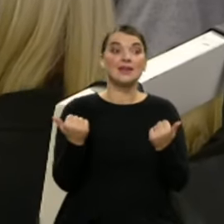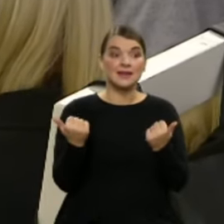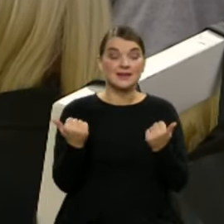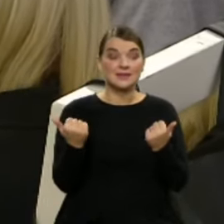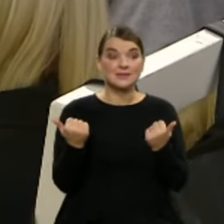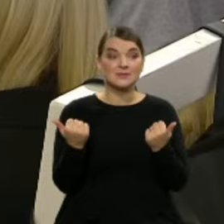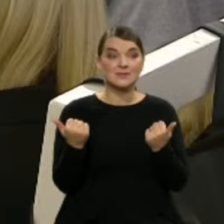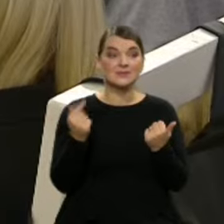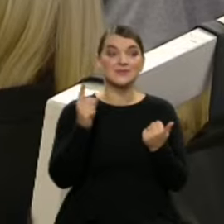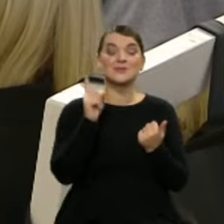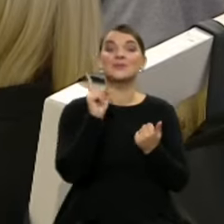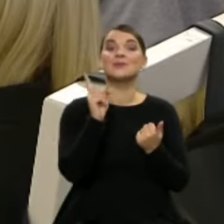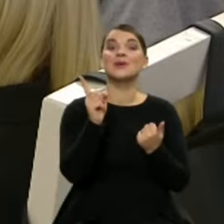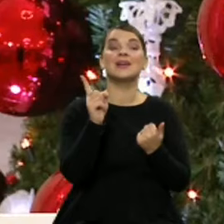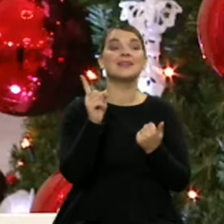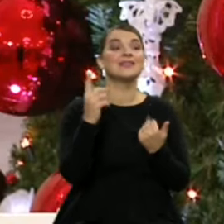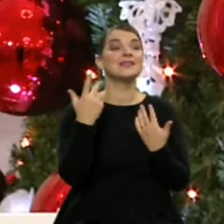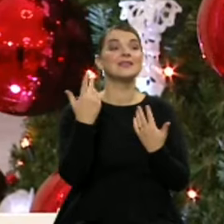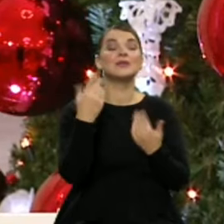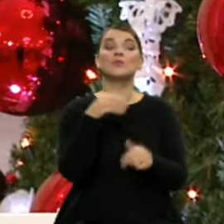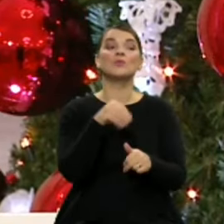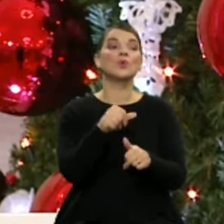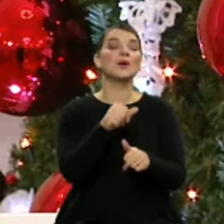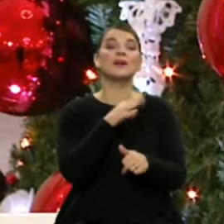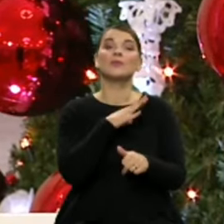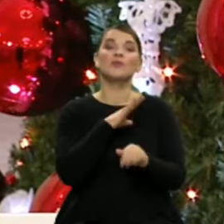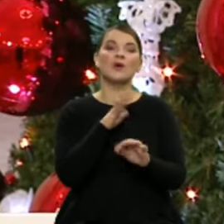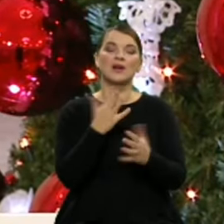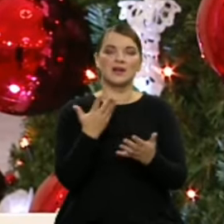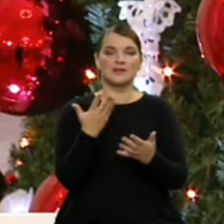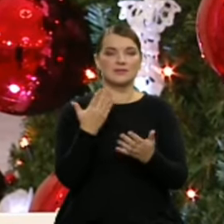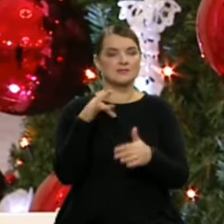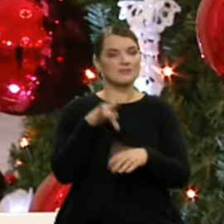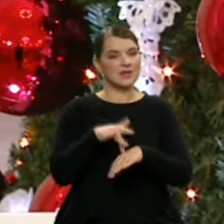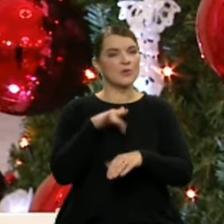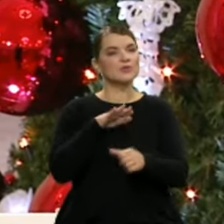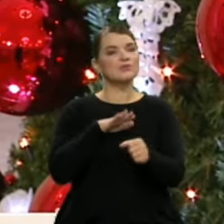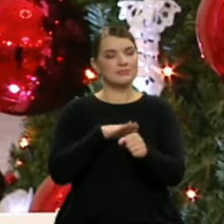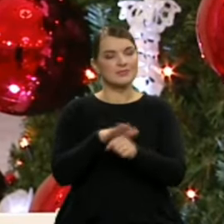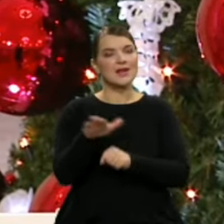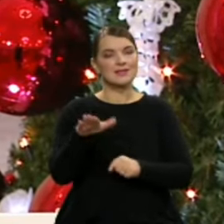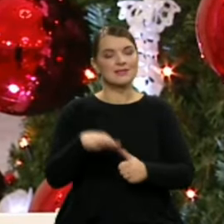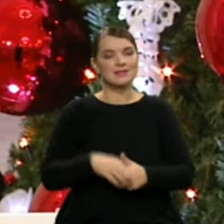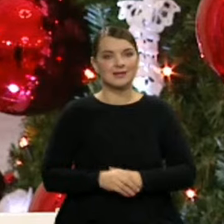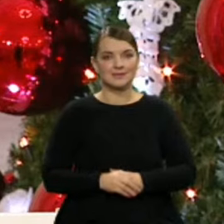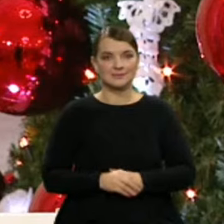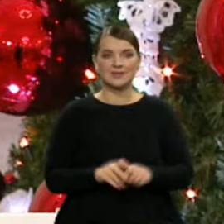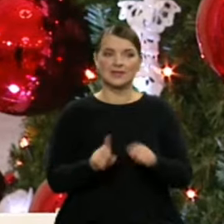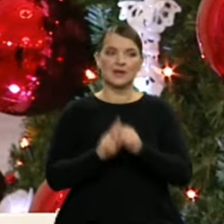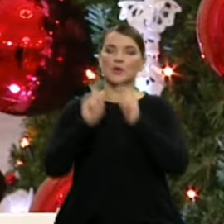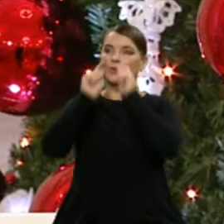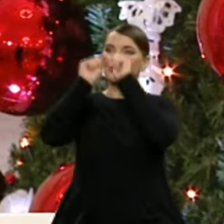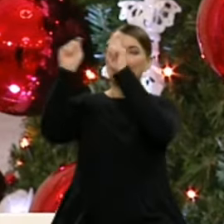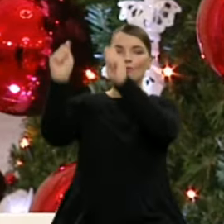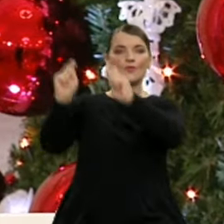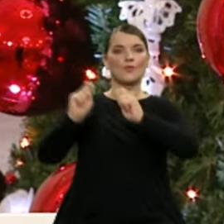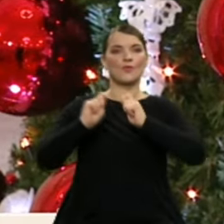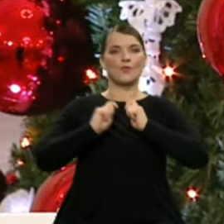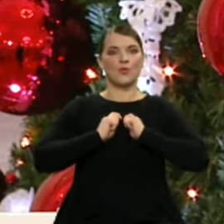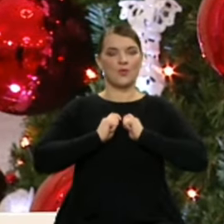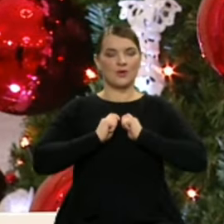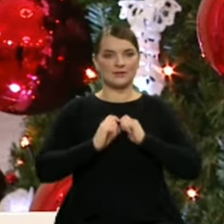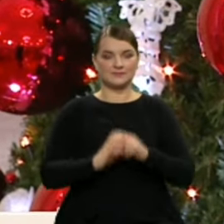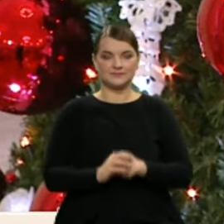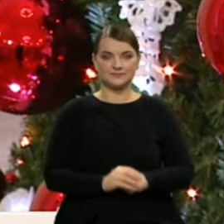tas nuostabiausias dalykas buvo ta pilnatvė, kuri buvo nu, kažkaip tikrai dovana, dar viena.